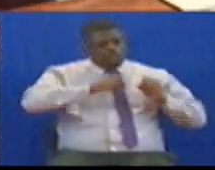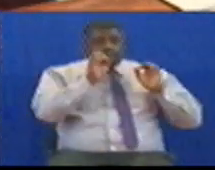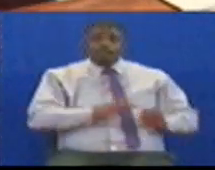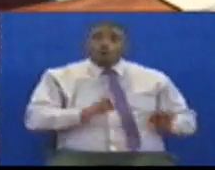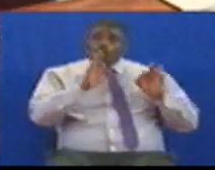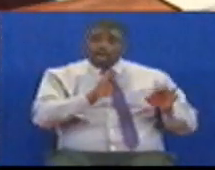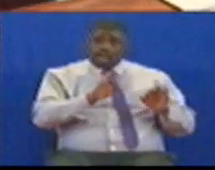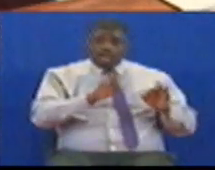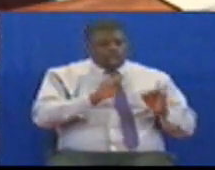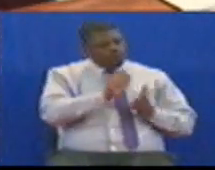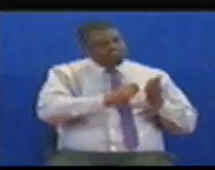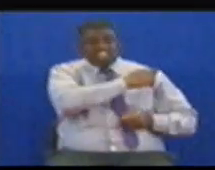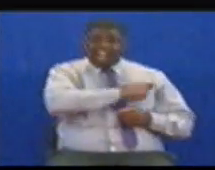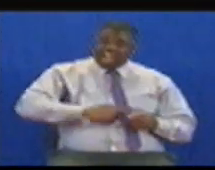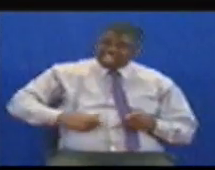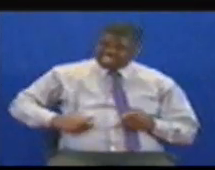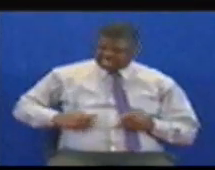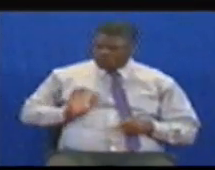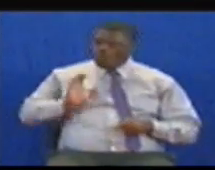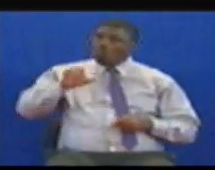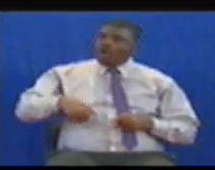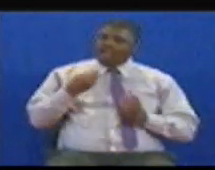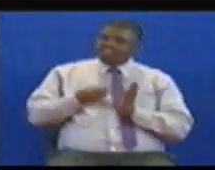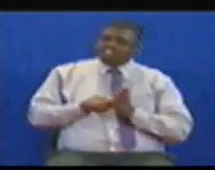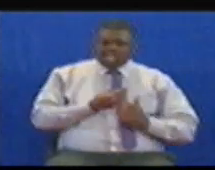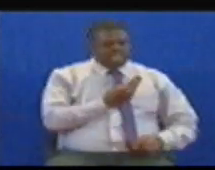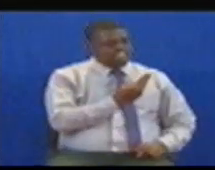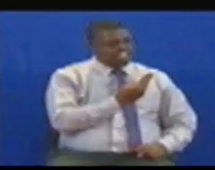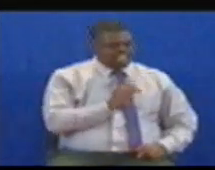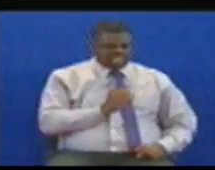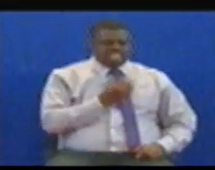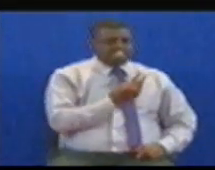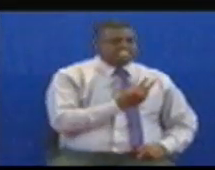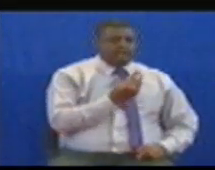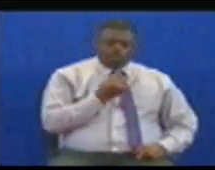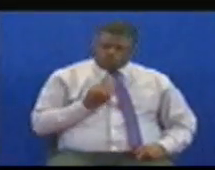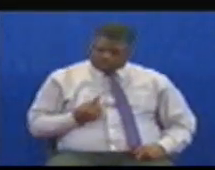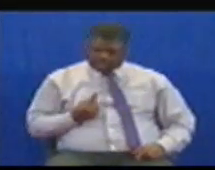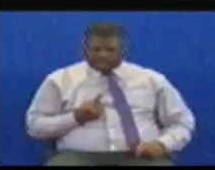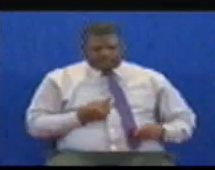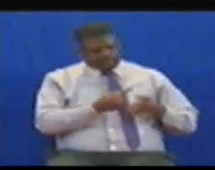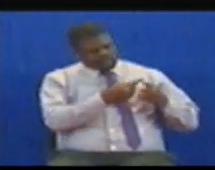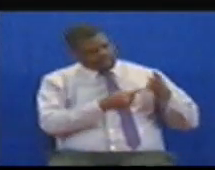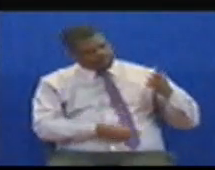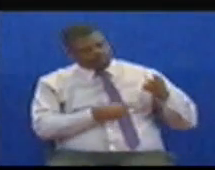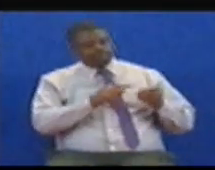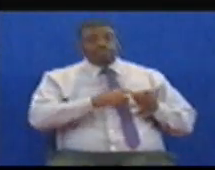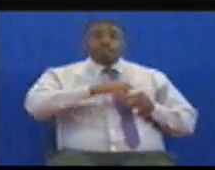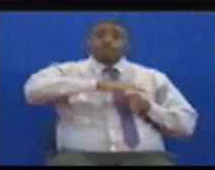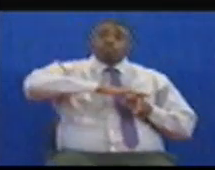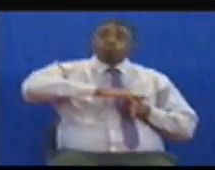Utawala Bora kwa mwaka wa fedha 2021 ni kama ifuatavyo: matumizi ya